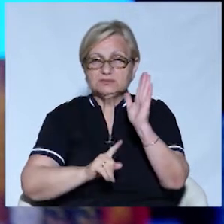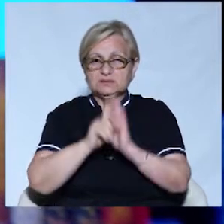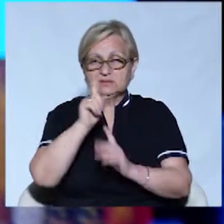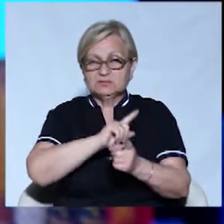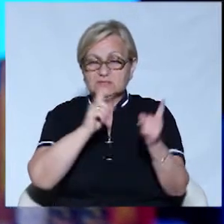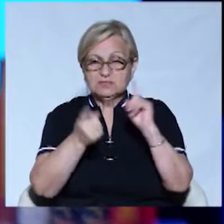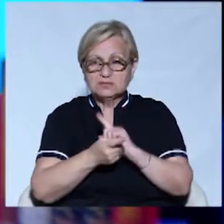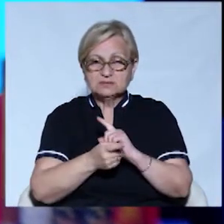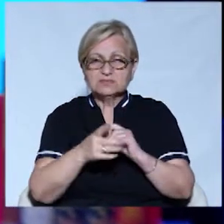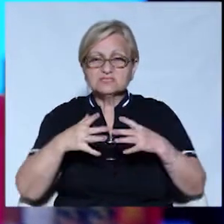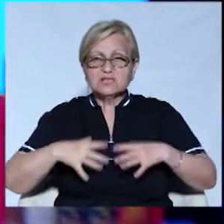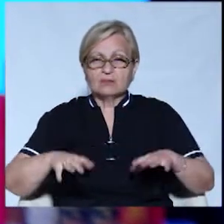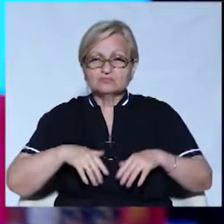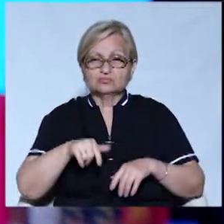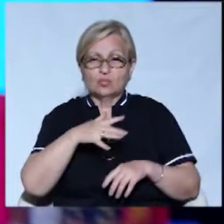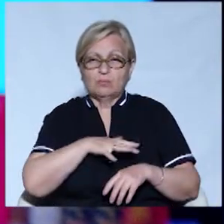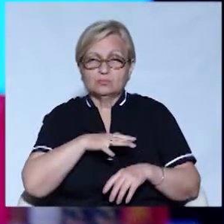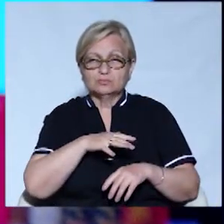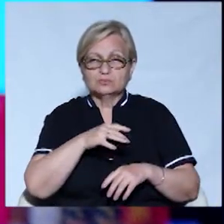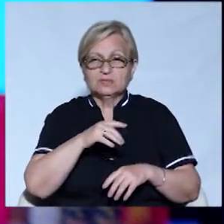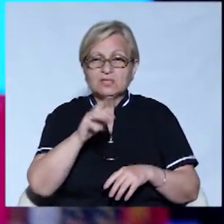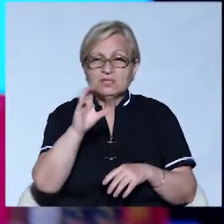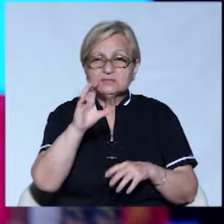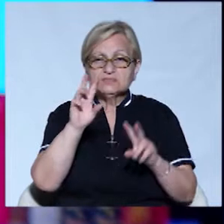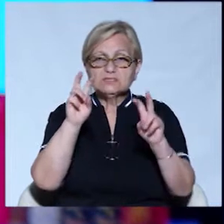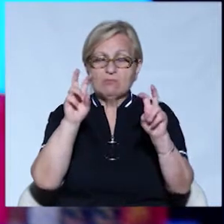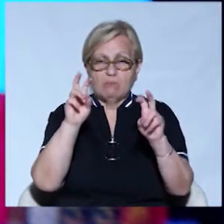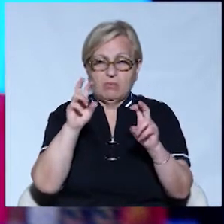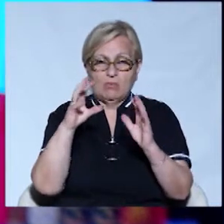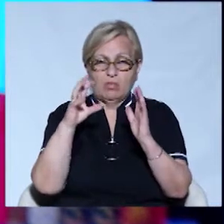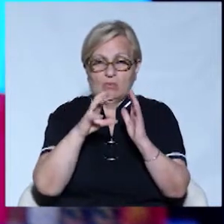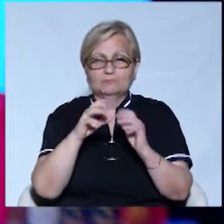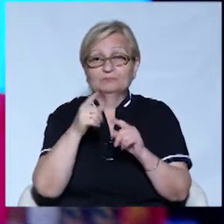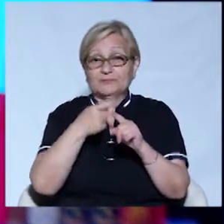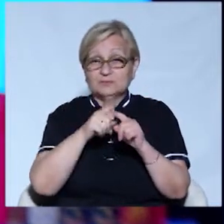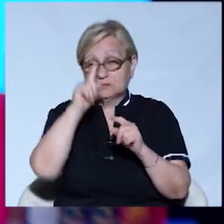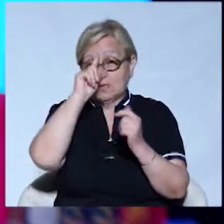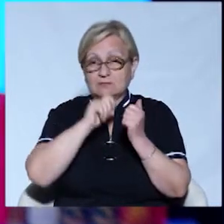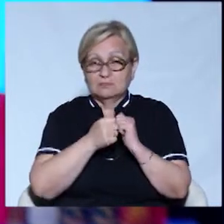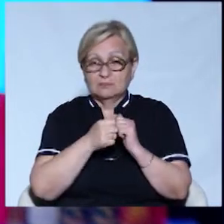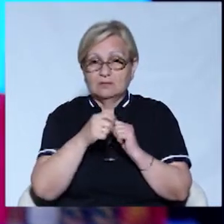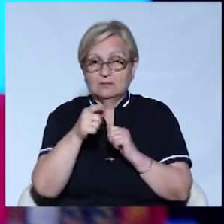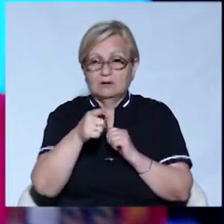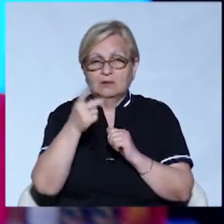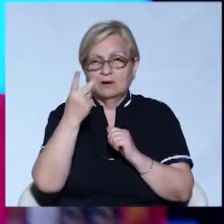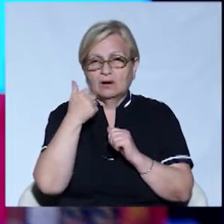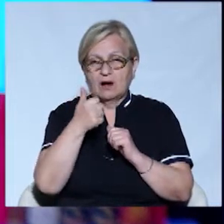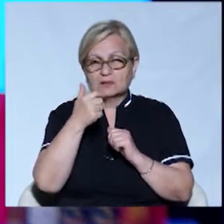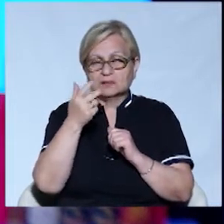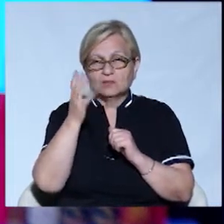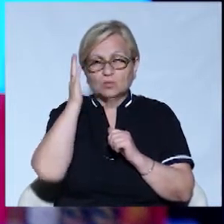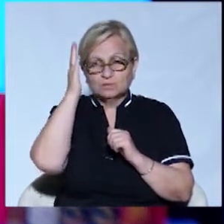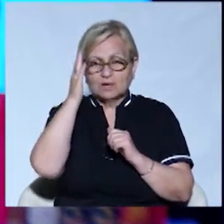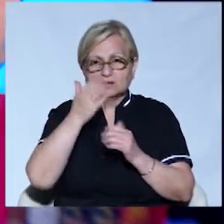სამშობლოს სიმბოლოდ. დაიმახსოვრეთ ასეთი სიმბოლოები, იმიტომ რომ თქვენ ხომ კარგი მკითხველები